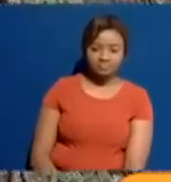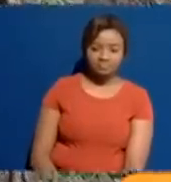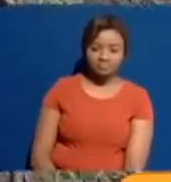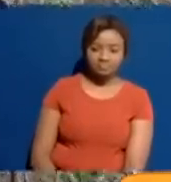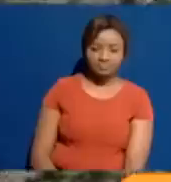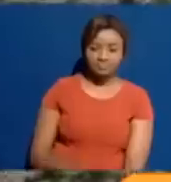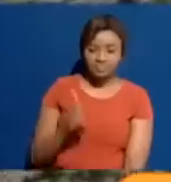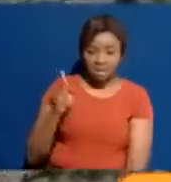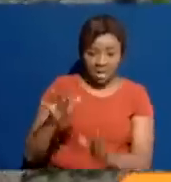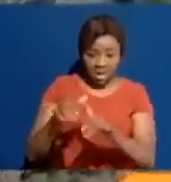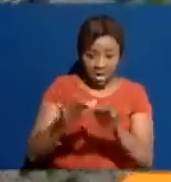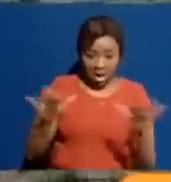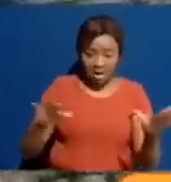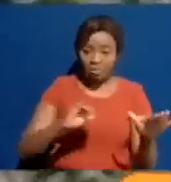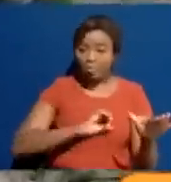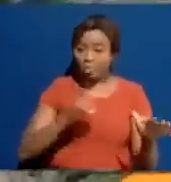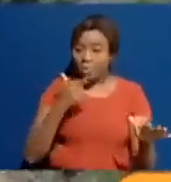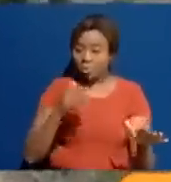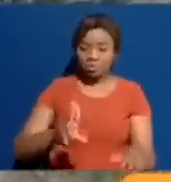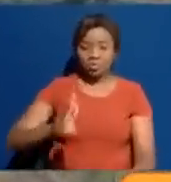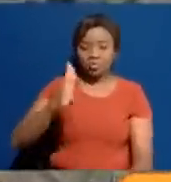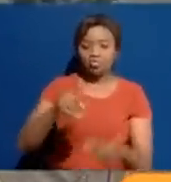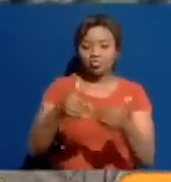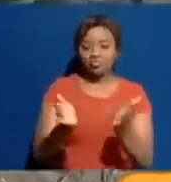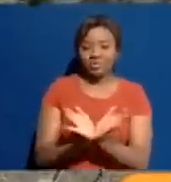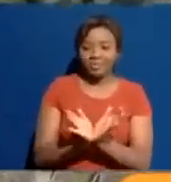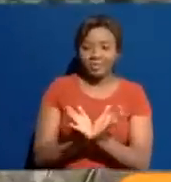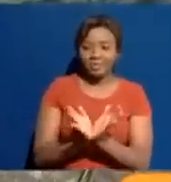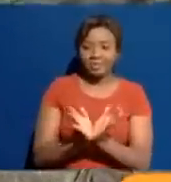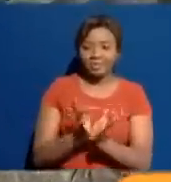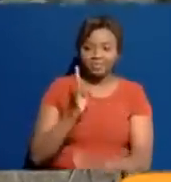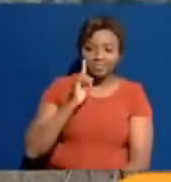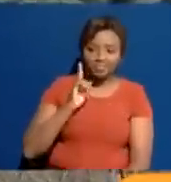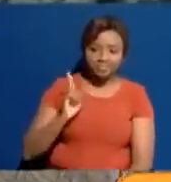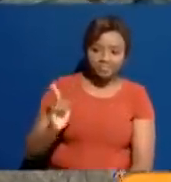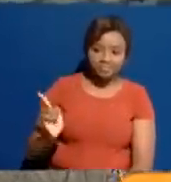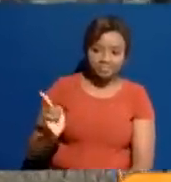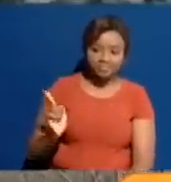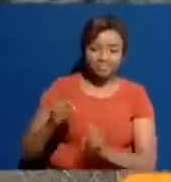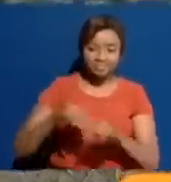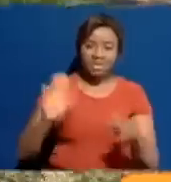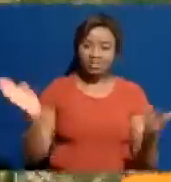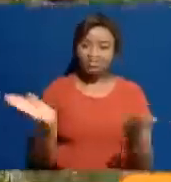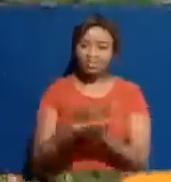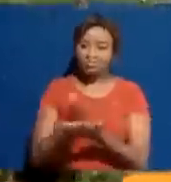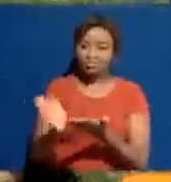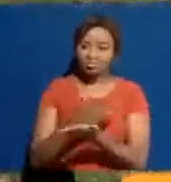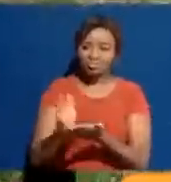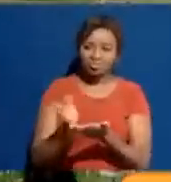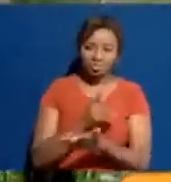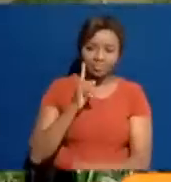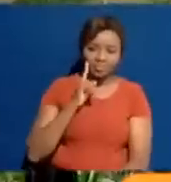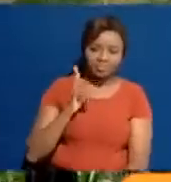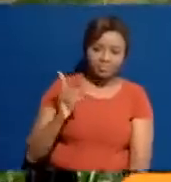linalomilikiwa na familia ya Rais Mstaafu Uhuru Kenyatta liligeuka kuwa uwanja wa uharibifu. Mamia ya watu wakivamia